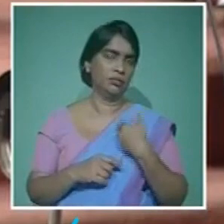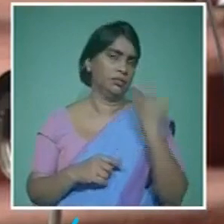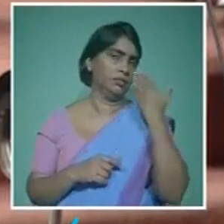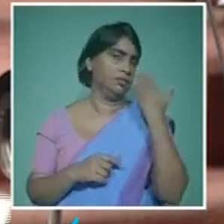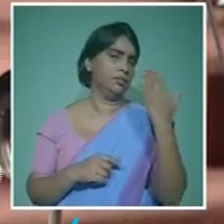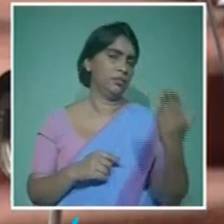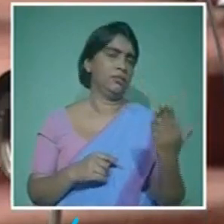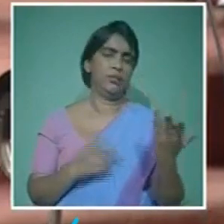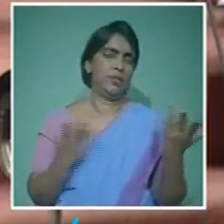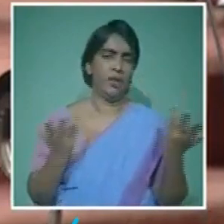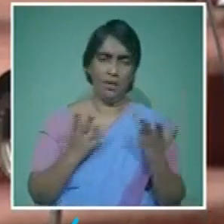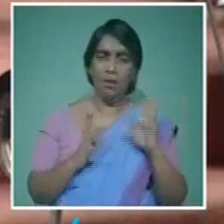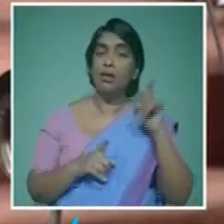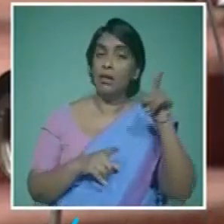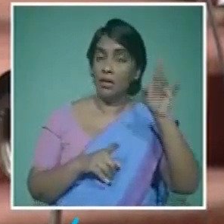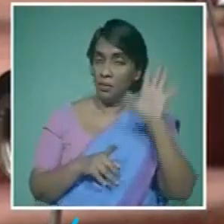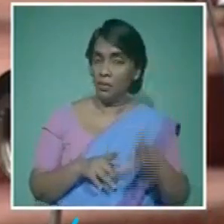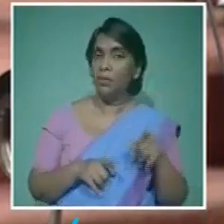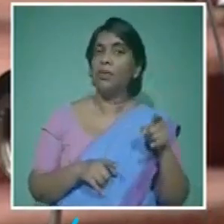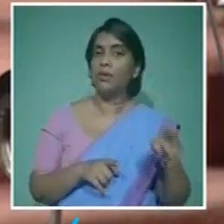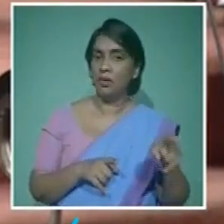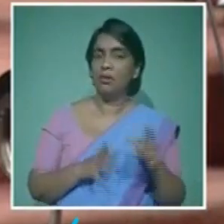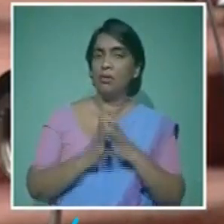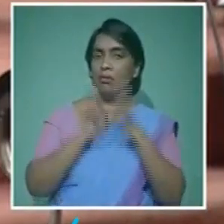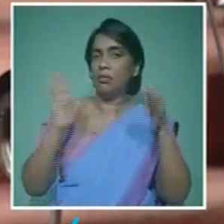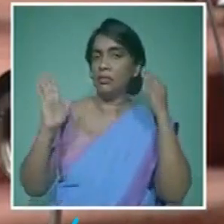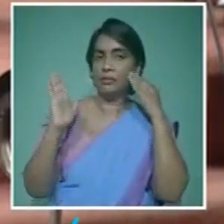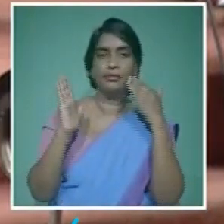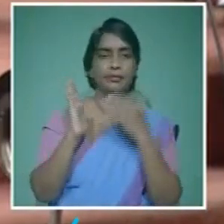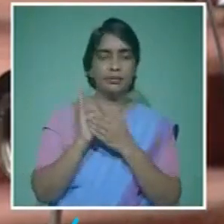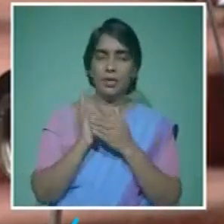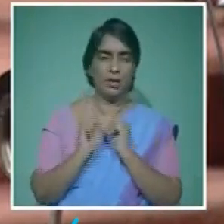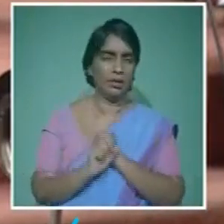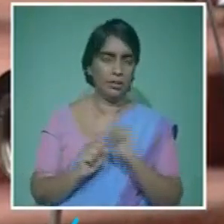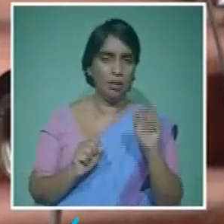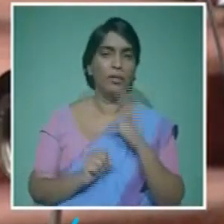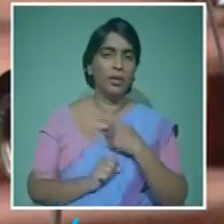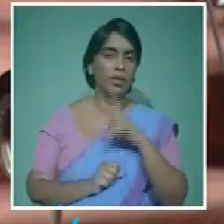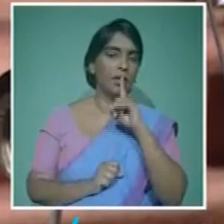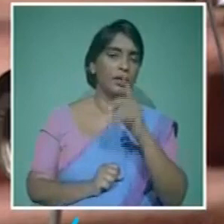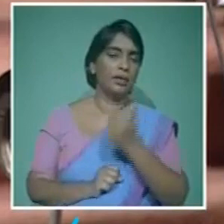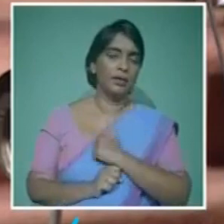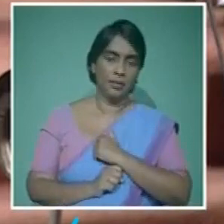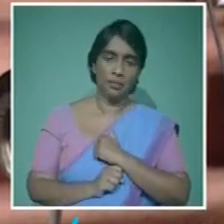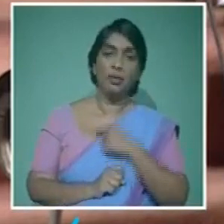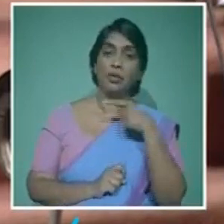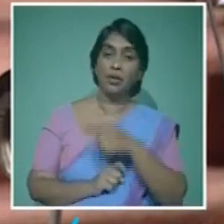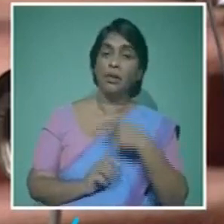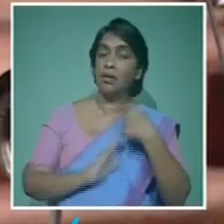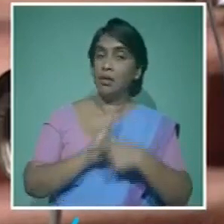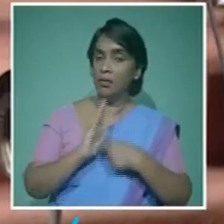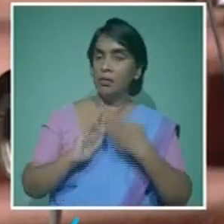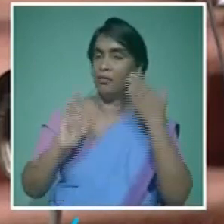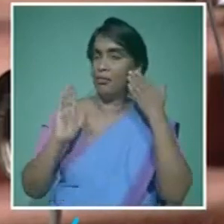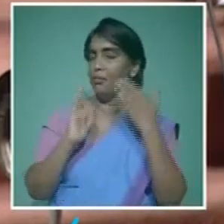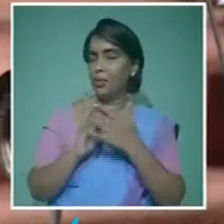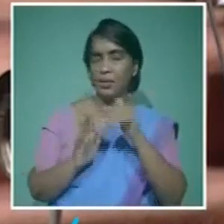காலதாமதமாக்குகின்றார்கள் அல்லது செய்யாமல் விடுகின்ற ஒரு நிலைமையை எங்களால் பார்க்கக்கூடியதாக இருக்கின்றது. இந்த நாட்டை பொறுத்த மட்டில் ஒரு விஷயம்